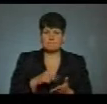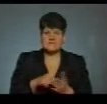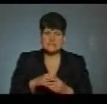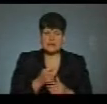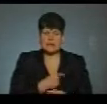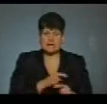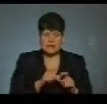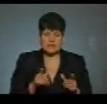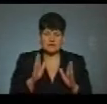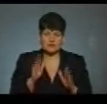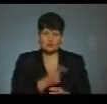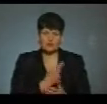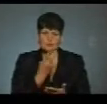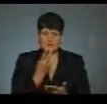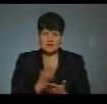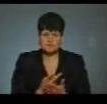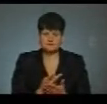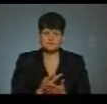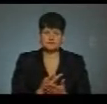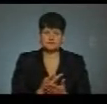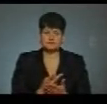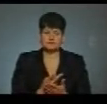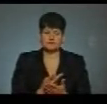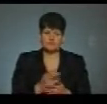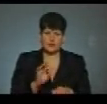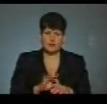лікарні, де будуть госпіталізуватися і госпіталізуються ковід-хворі, це